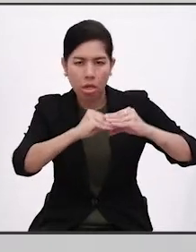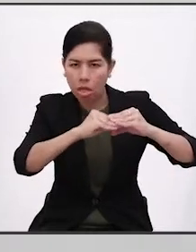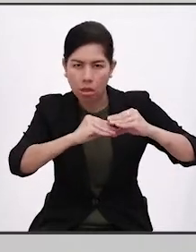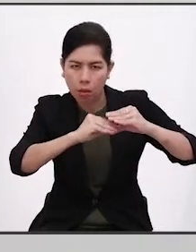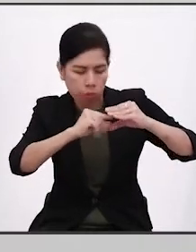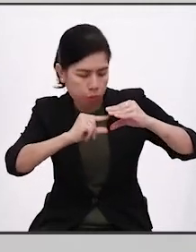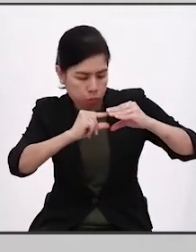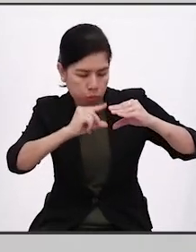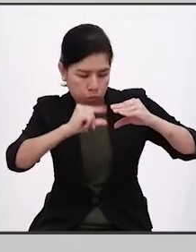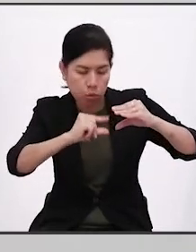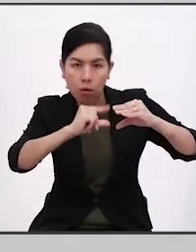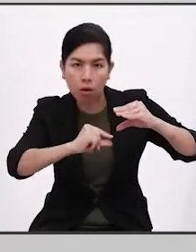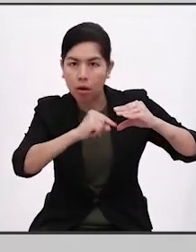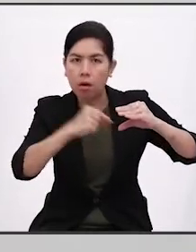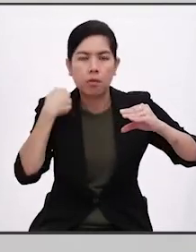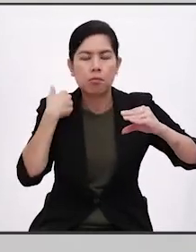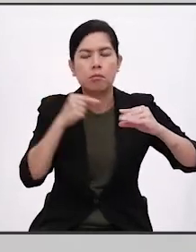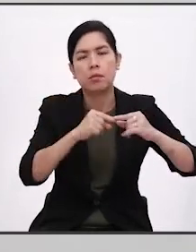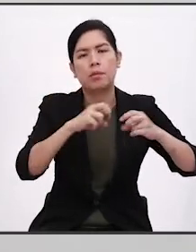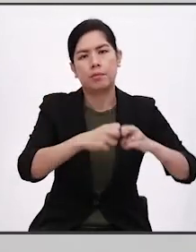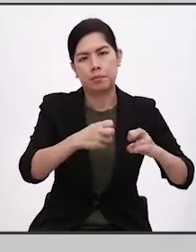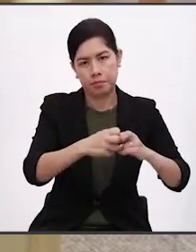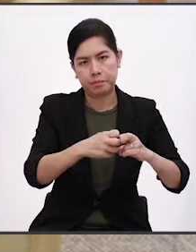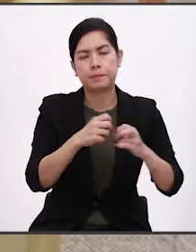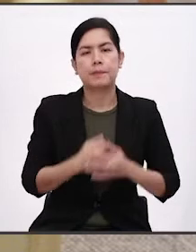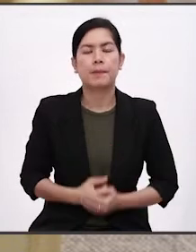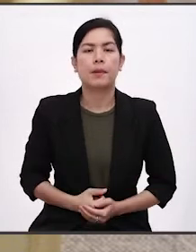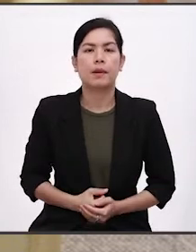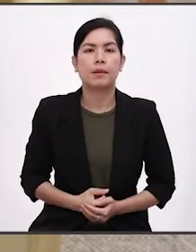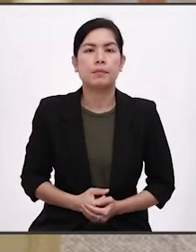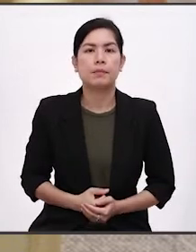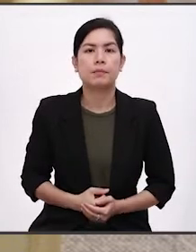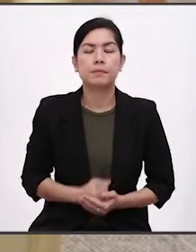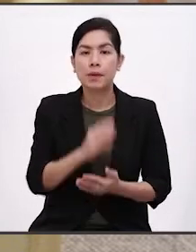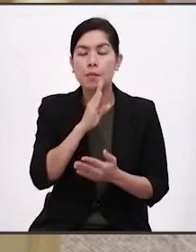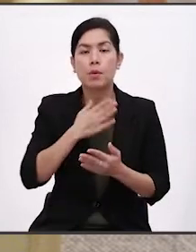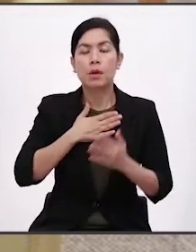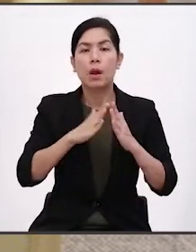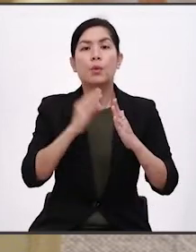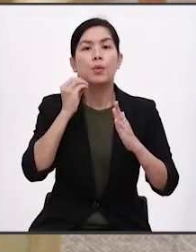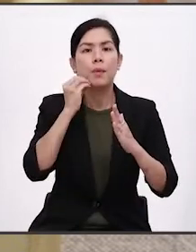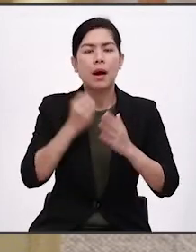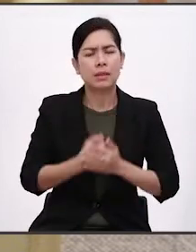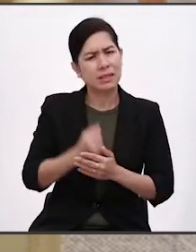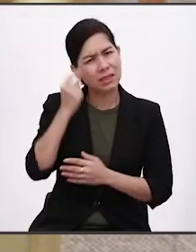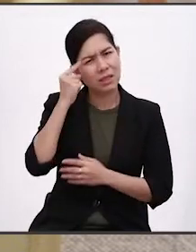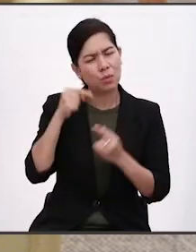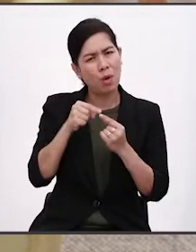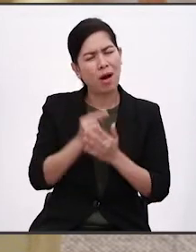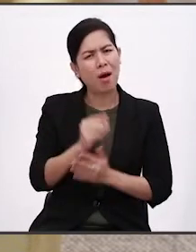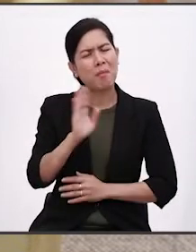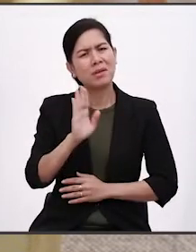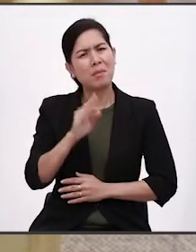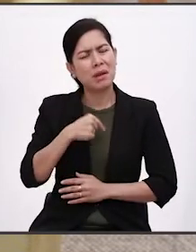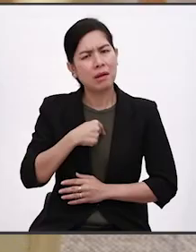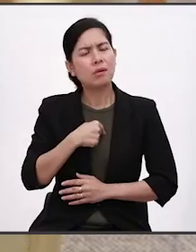าวะที่เลือดไปเลี้ยงกล้ามเนื้อหัวใจไม่เพียงพอก็จะเกิดอาการขึ้นเพราะฉะนั้นถ้าอยู่บ้านอย่าไปคิดเองว่ามันไม่ใช่อย่าไปคิดเข้า